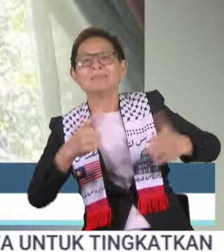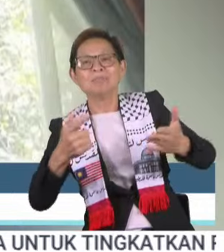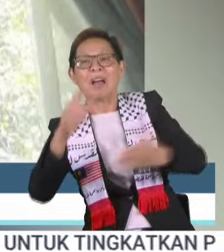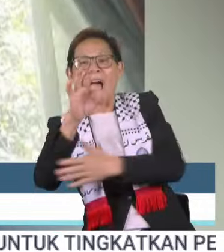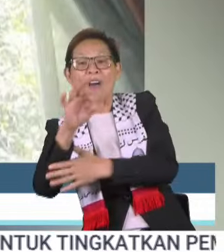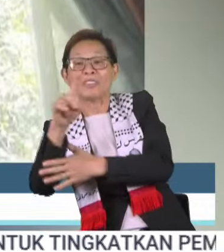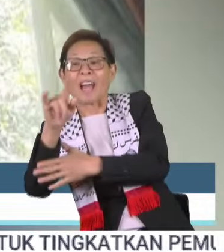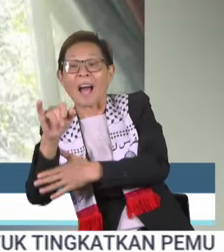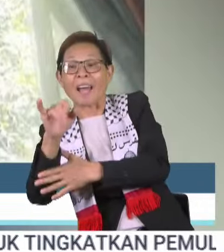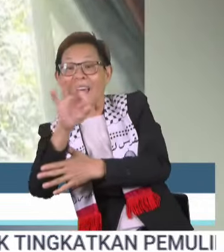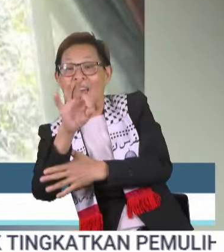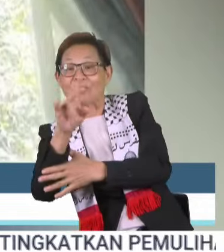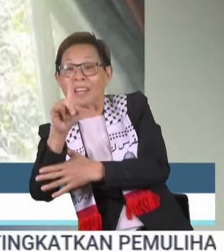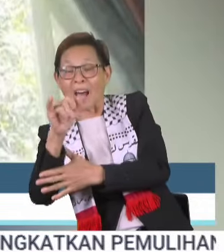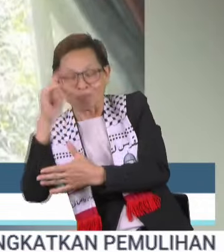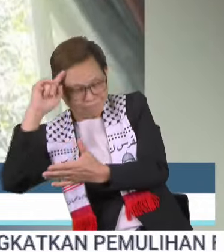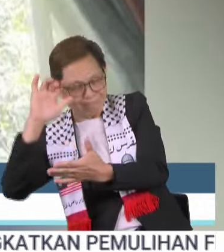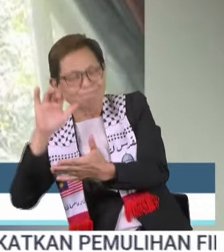keyakinan